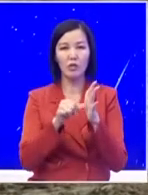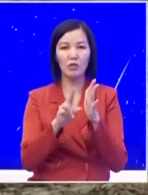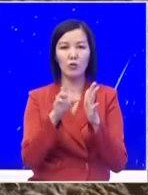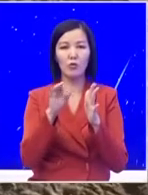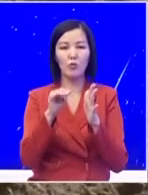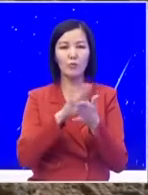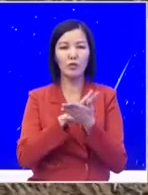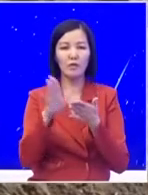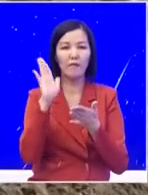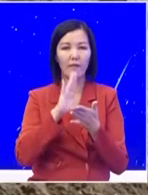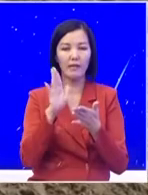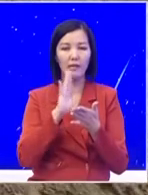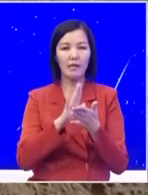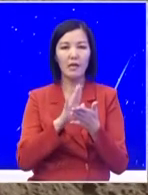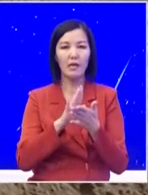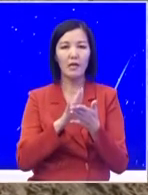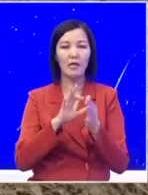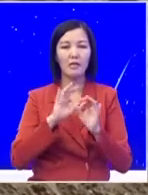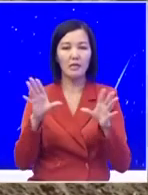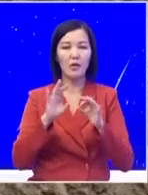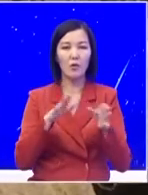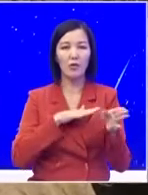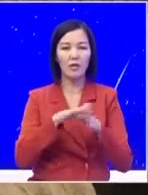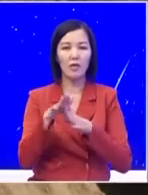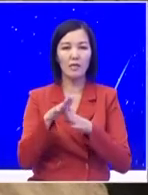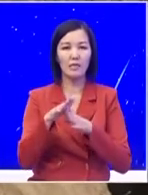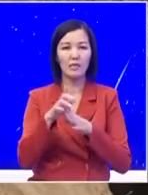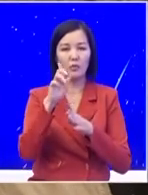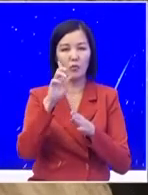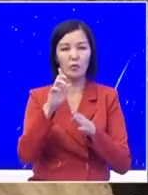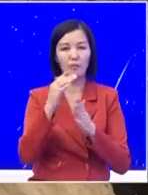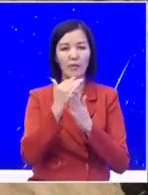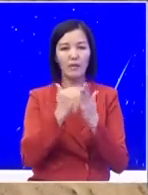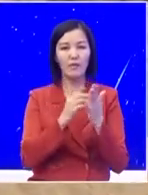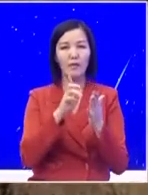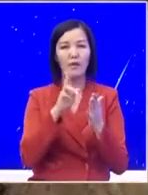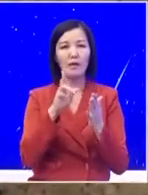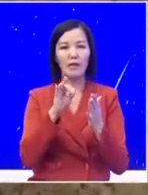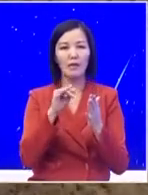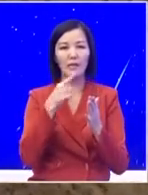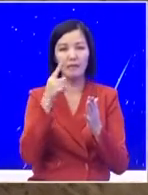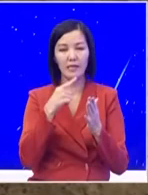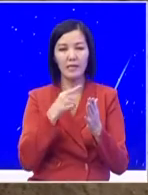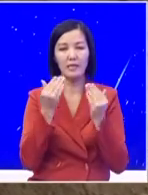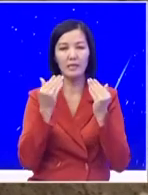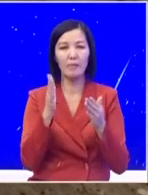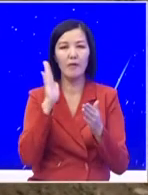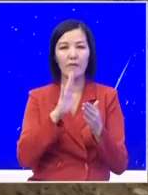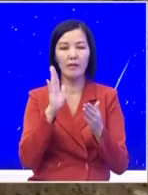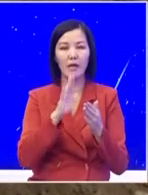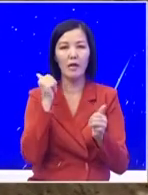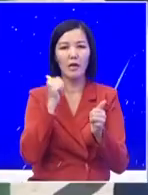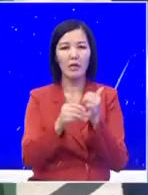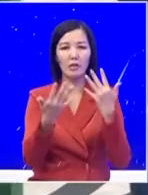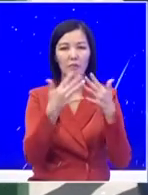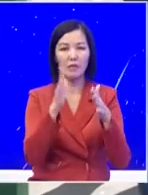кубометров чистой воды. Проинспектировавший ход реализации госпрограммы аким района Багдат Карасаев отметил, что теперь водопровод будет в каждом